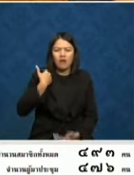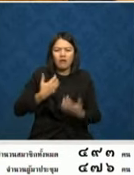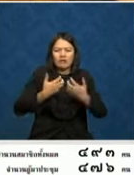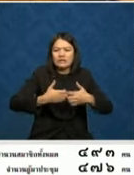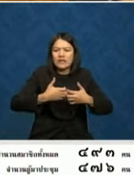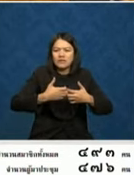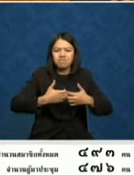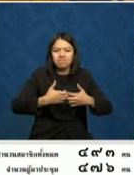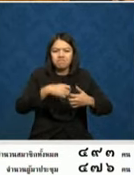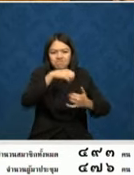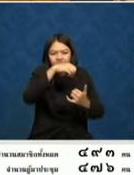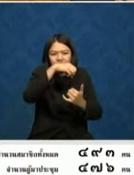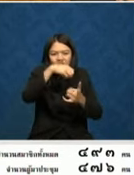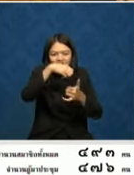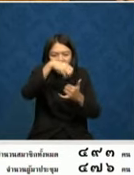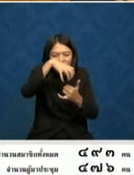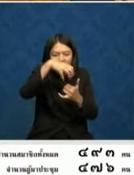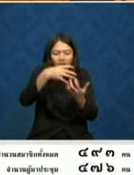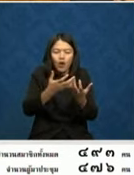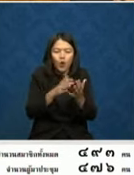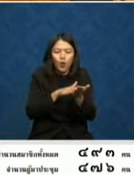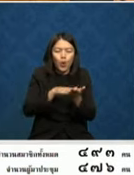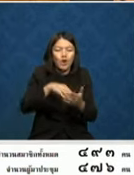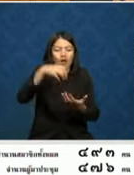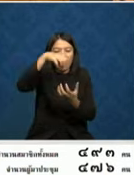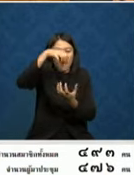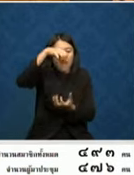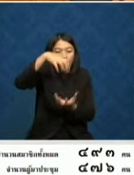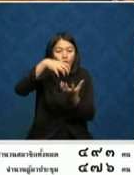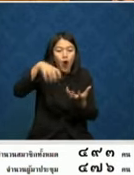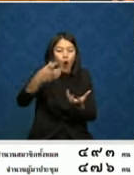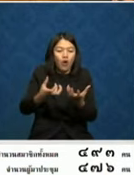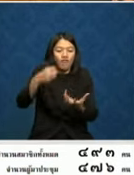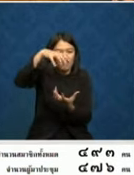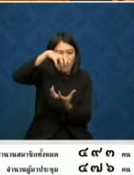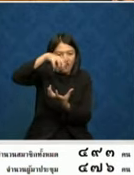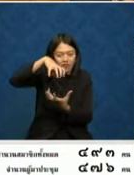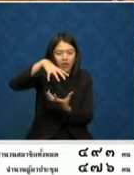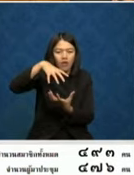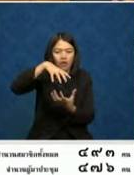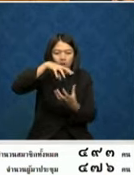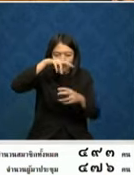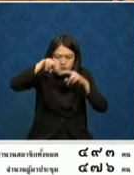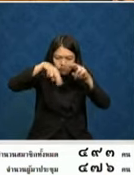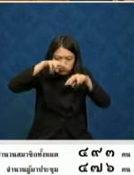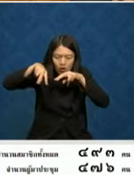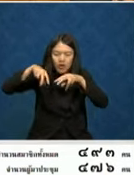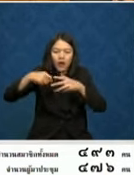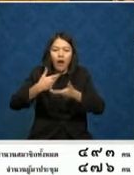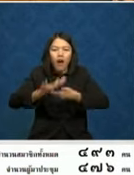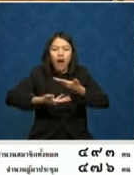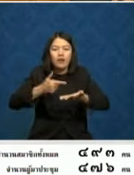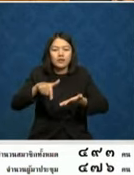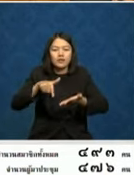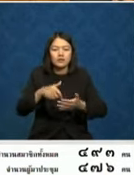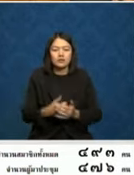เอ็กซเรย์อันนี้ก็ต้องยอมรับว่ามีบางจุดจริงๆแต่เป็นจุดที่ไม่มีปริมาณการค้าการขายเนี่ยมากจ